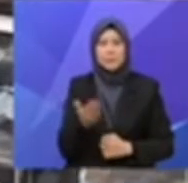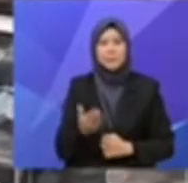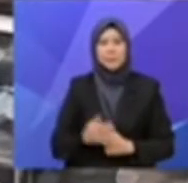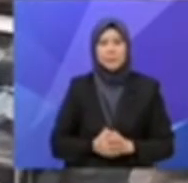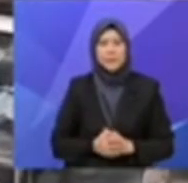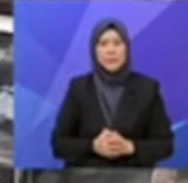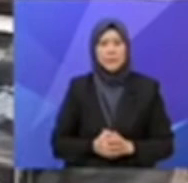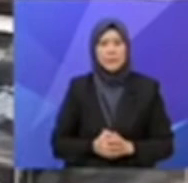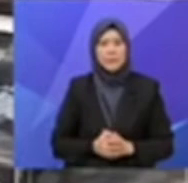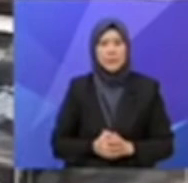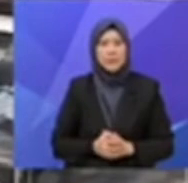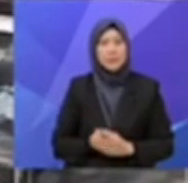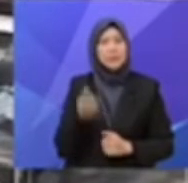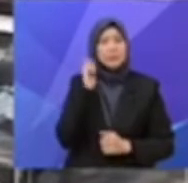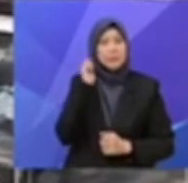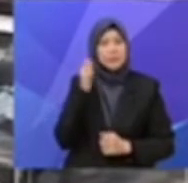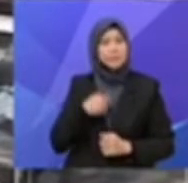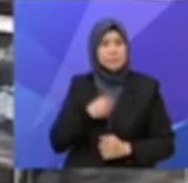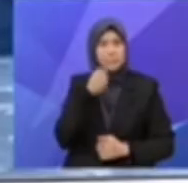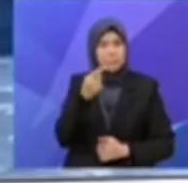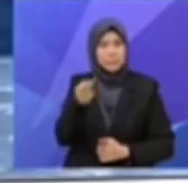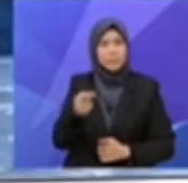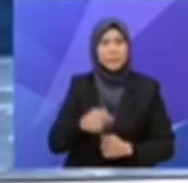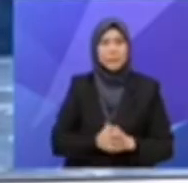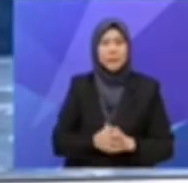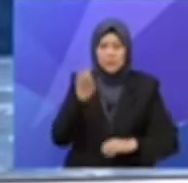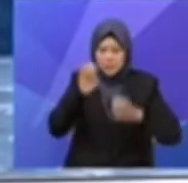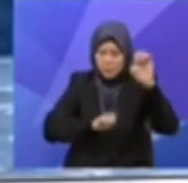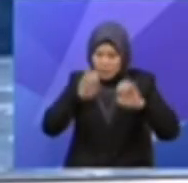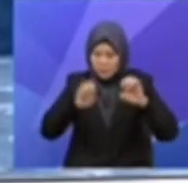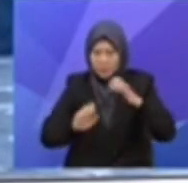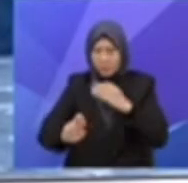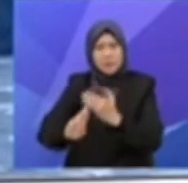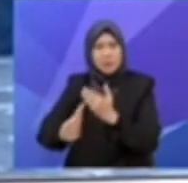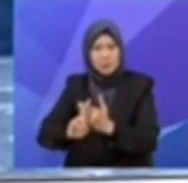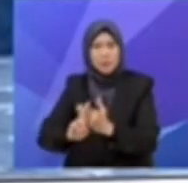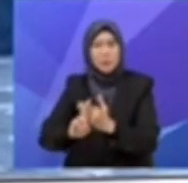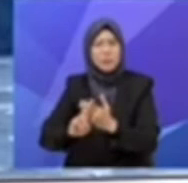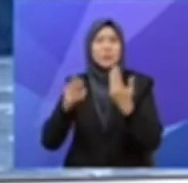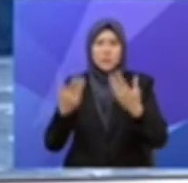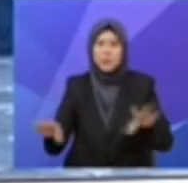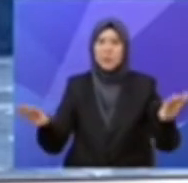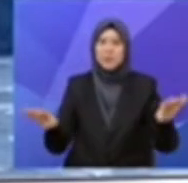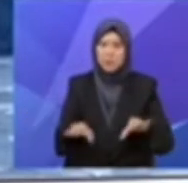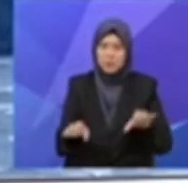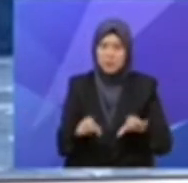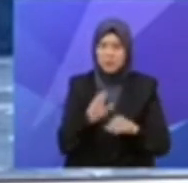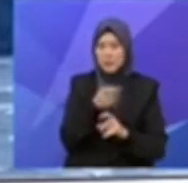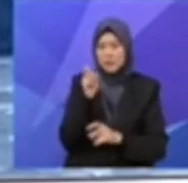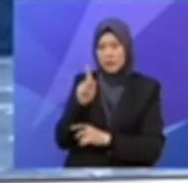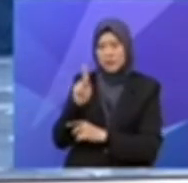seperti saya Sebutkan Candi Pawon penilaian risiko telah pun dilakukan oleh